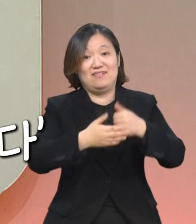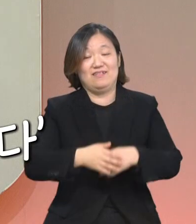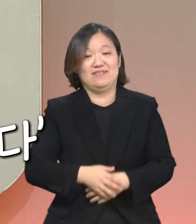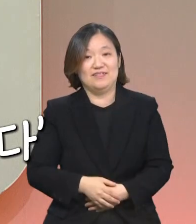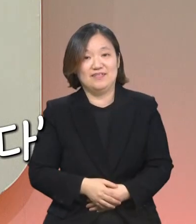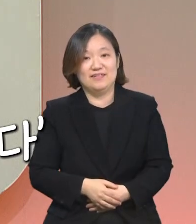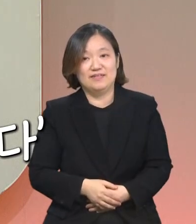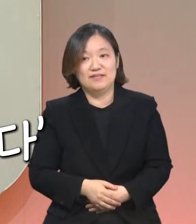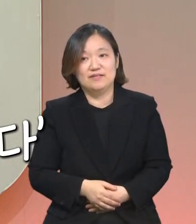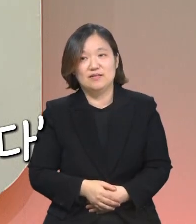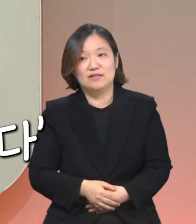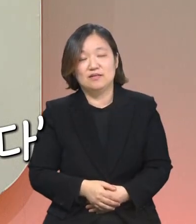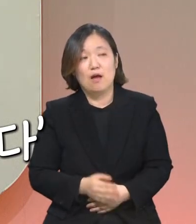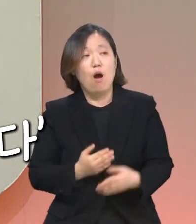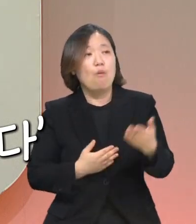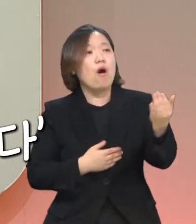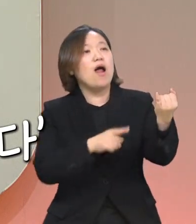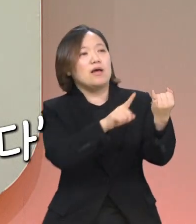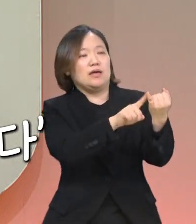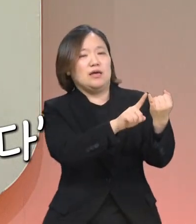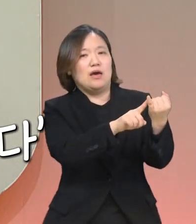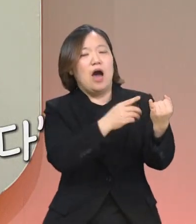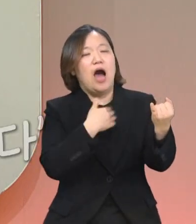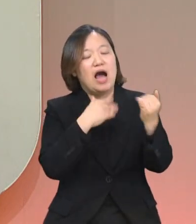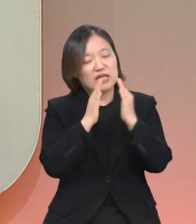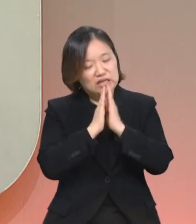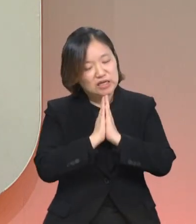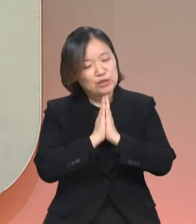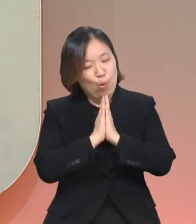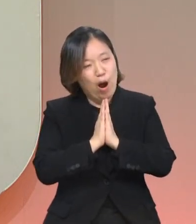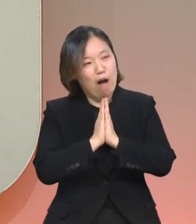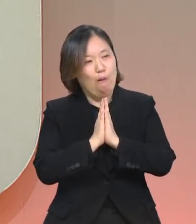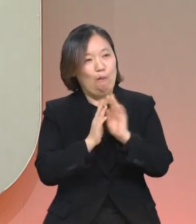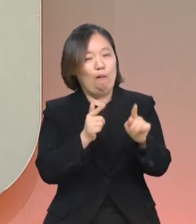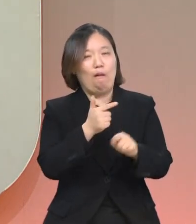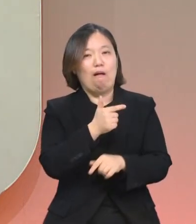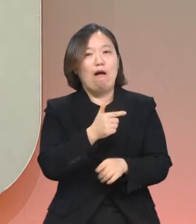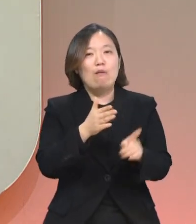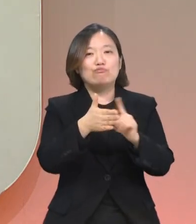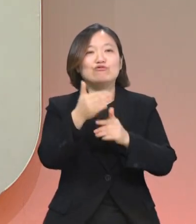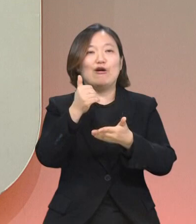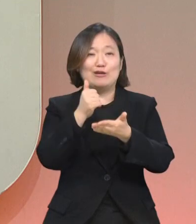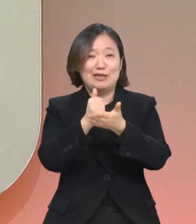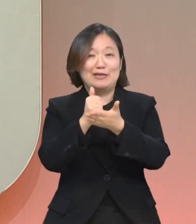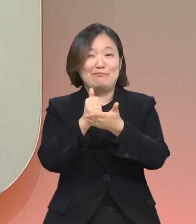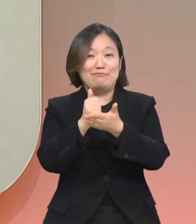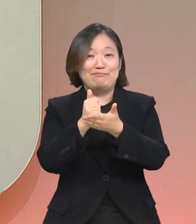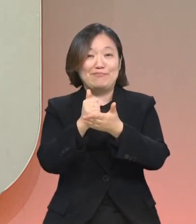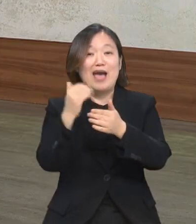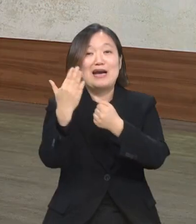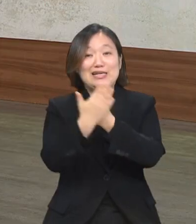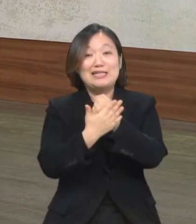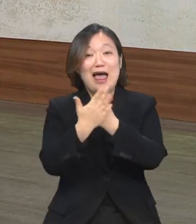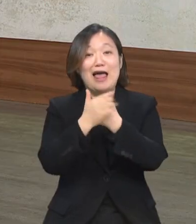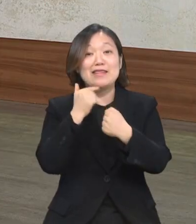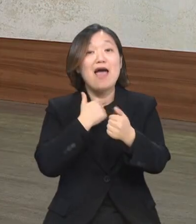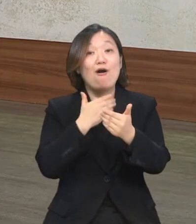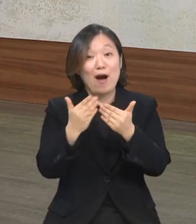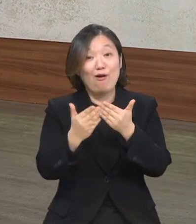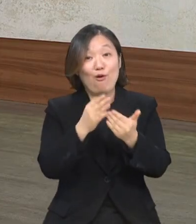보살님 보살님이 이렇게 기도를 하셔 가지고 큰 가피를 체험하셔서 너무 좋지만